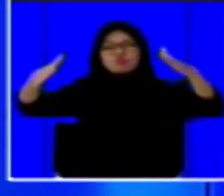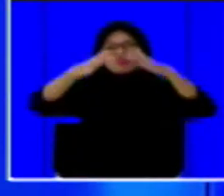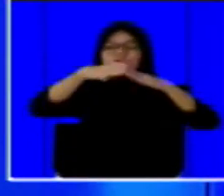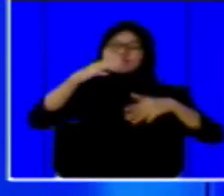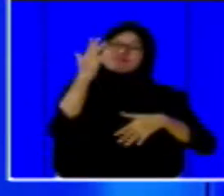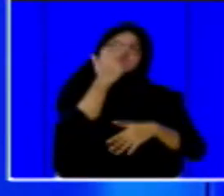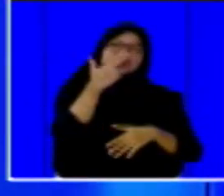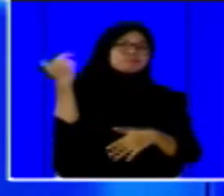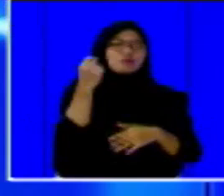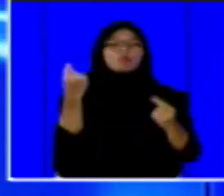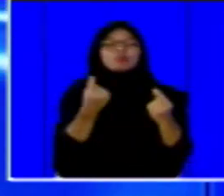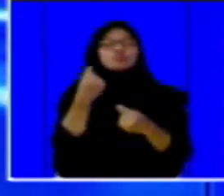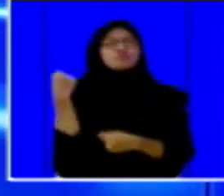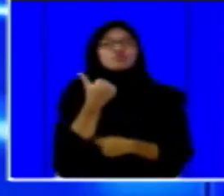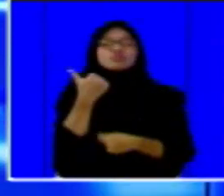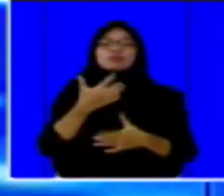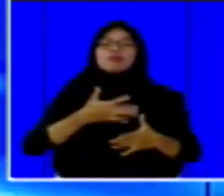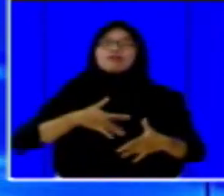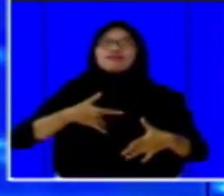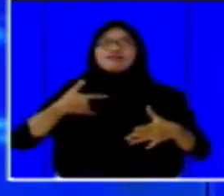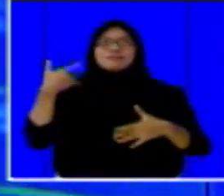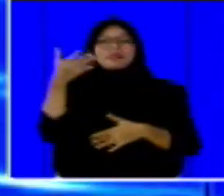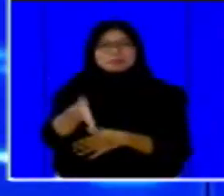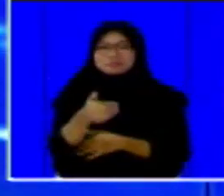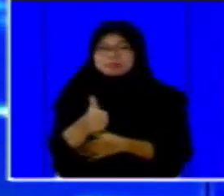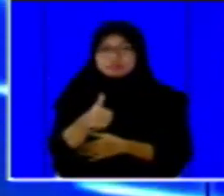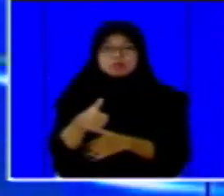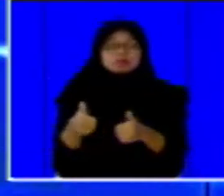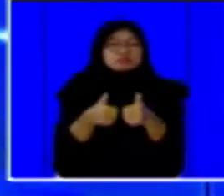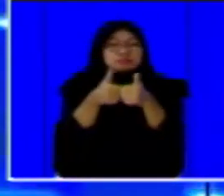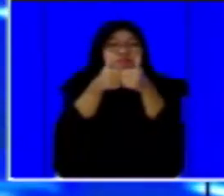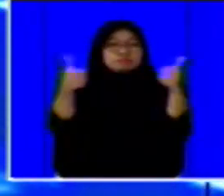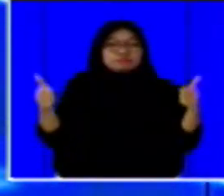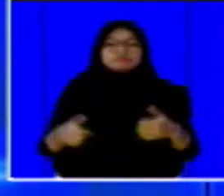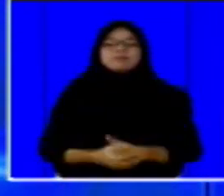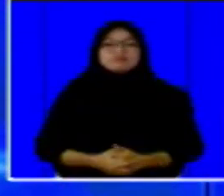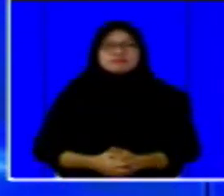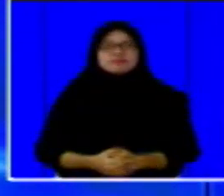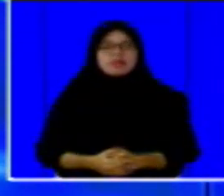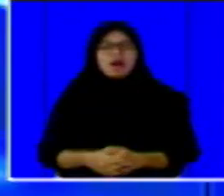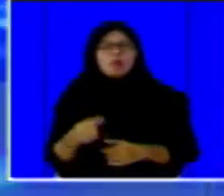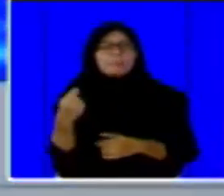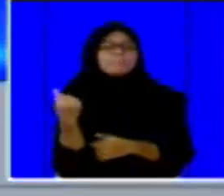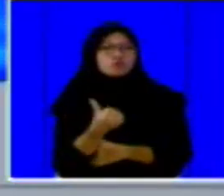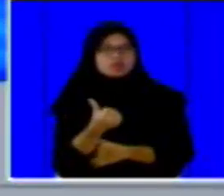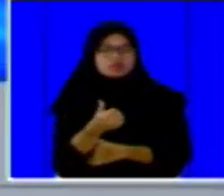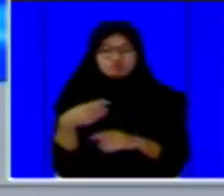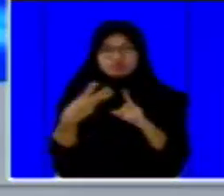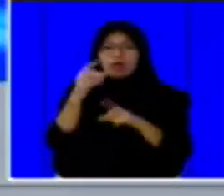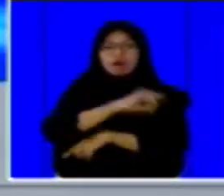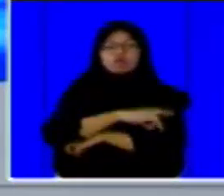Kawah Putih juga memberikan keagungan bagi pengunjung yang datang. Dan keindahan Kawah Putih nanti sekaligus mengakhiri buletin